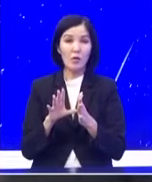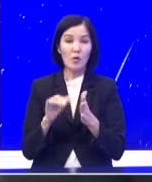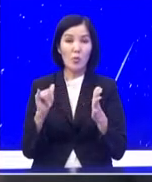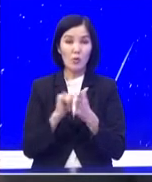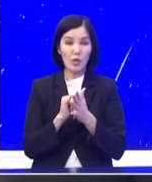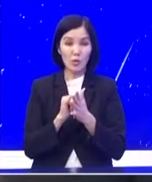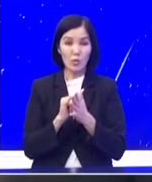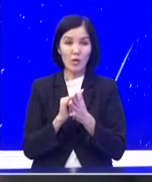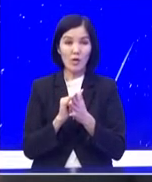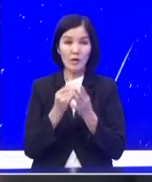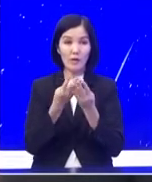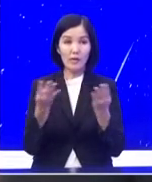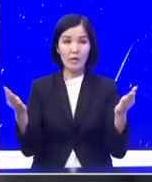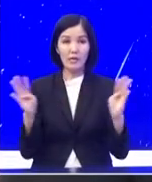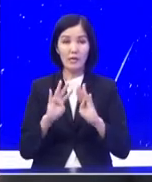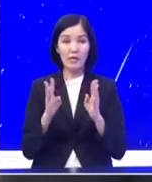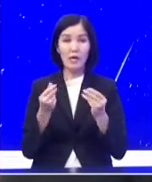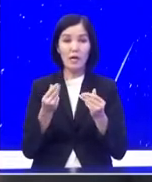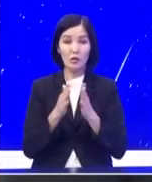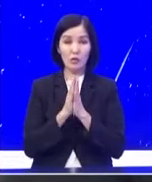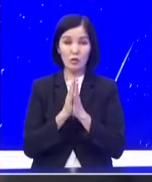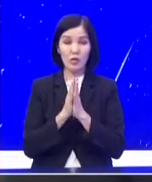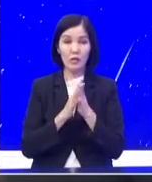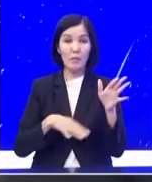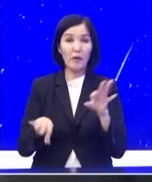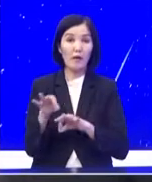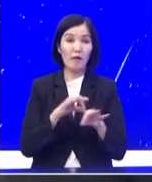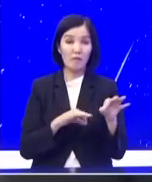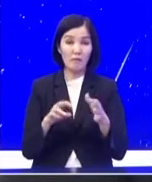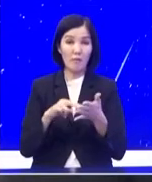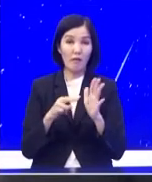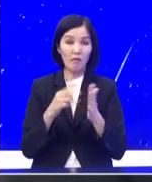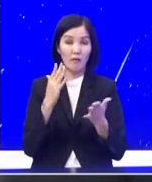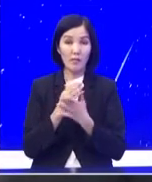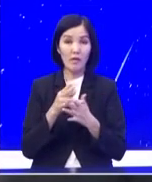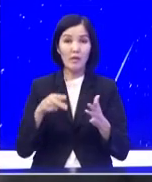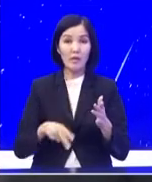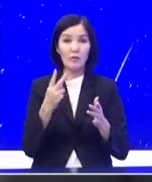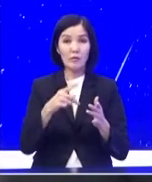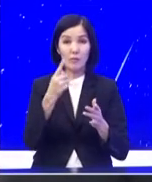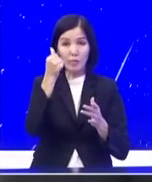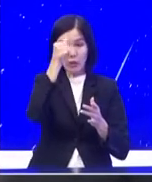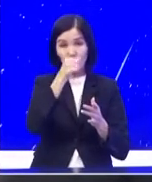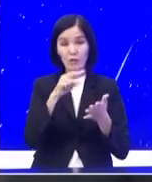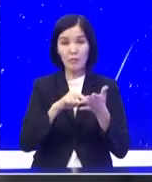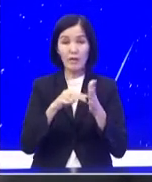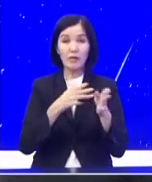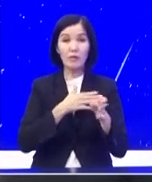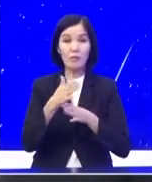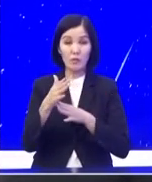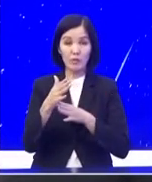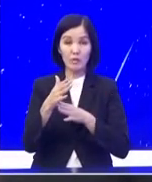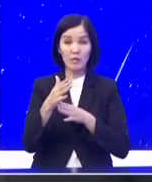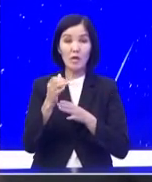орнатуға ақша сұратып отырмыз, ол проект жасауға. 2021 жылы проектке ақша берілген жағдайда